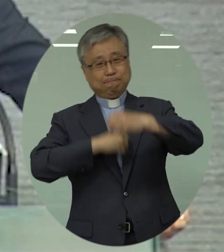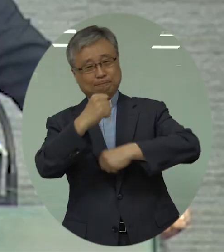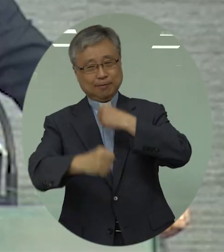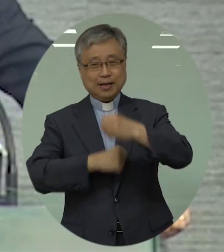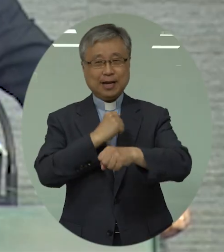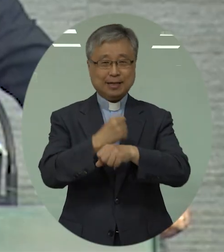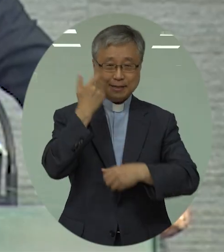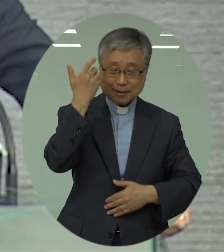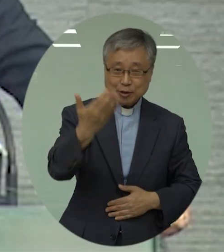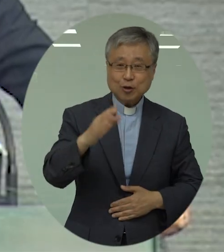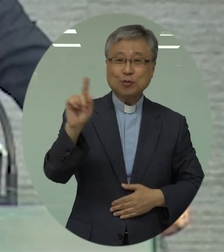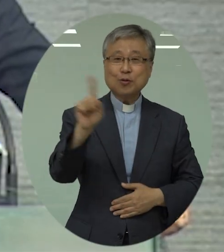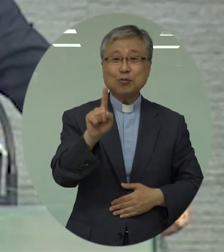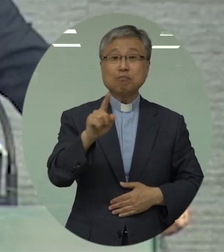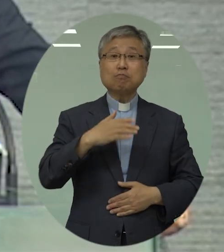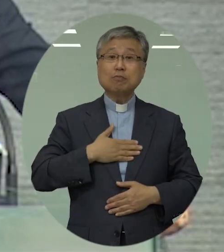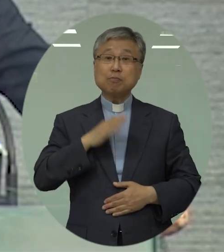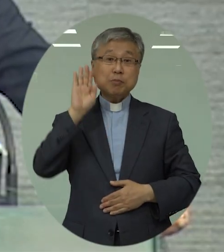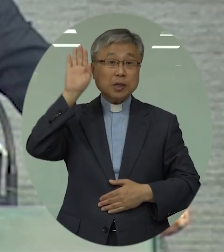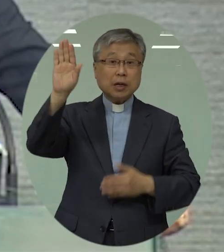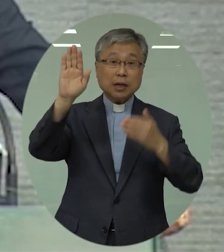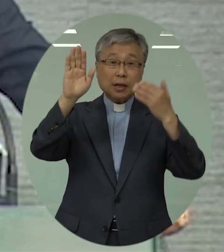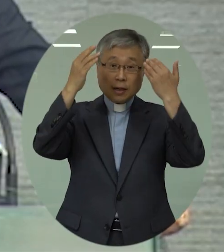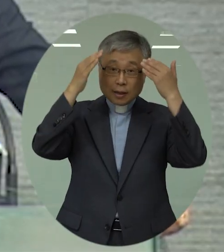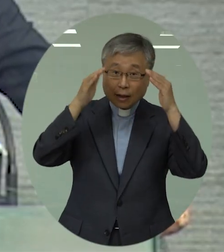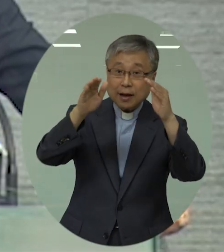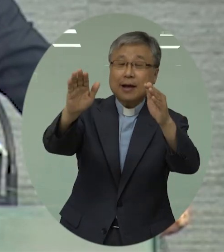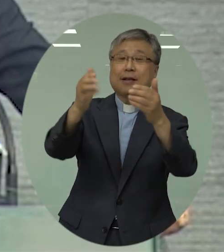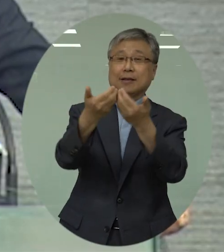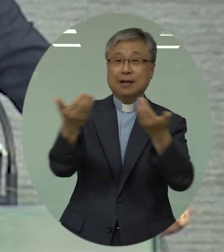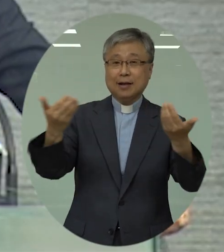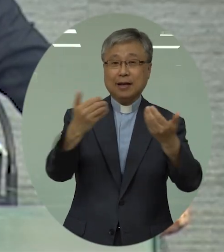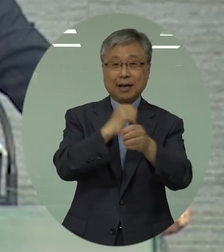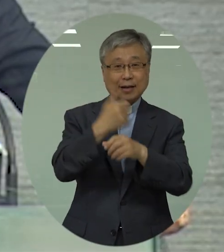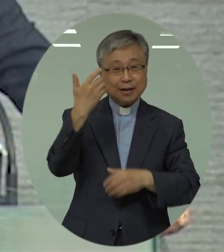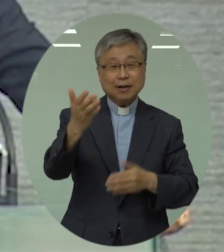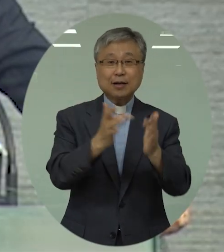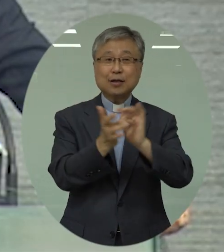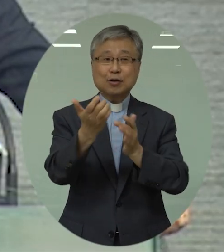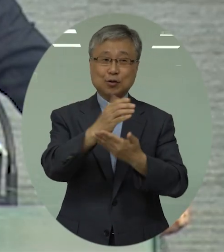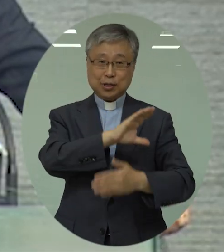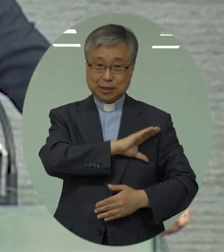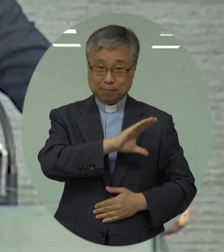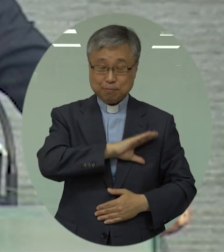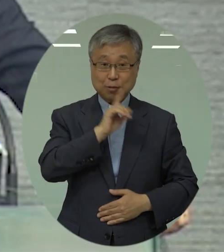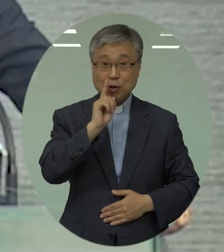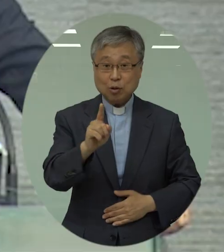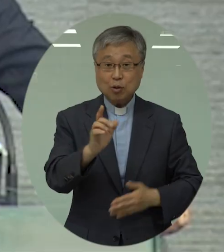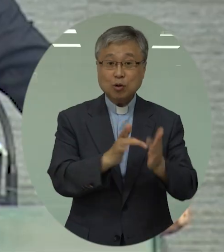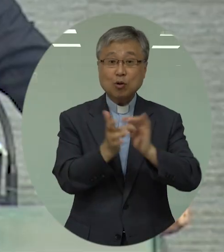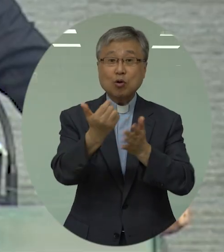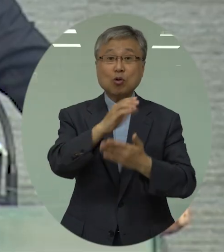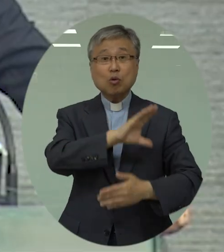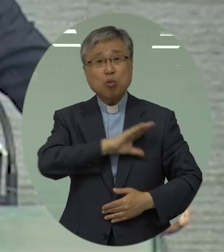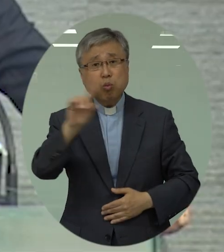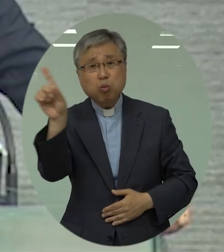하는가? 무엇이 우리를 미래를 향해서 떠나게 하는가? 아까 예수의 이름 그랬어요. 예수 이름. 근데 예수 이름이 뭔데?